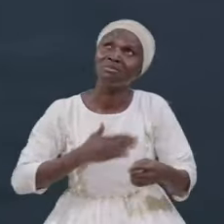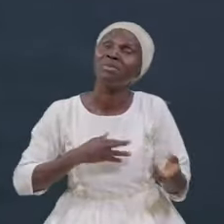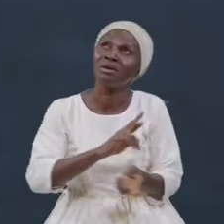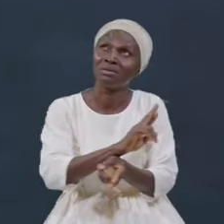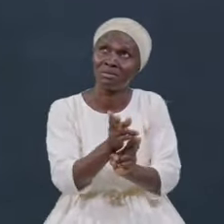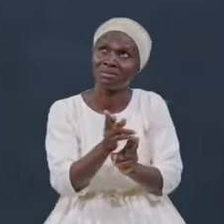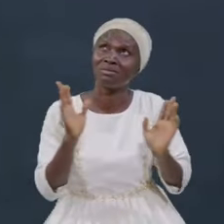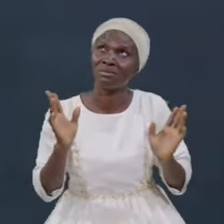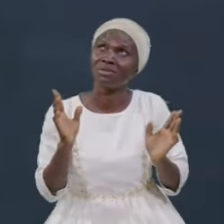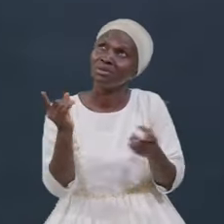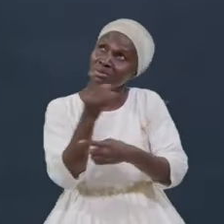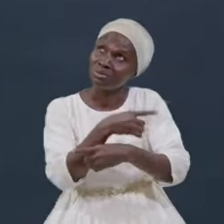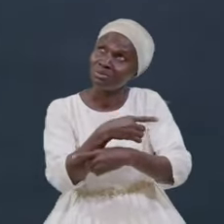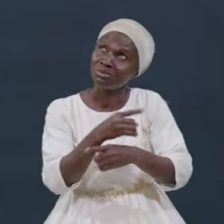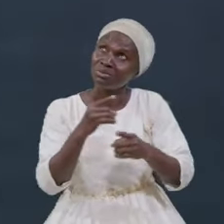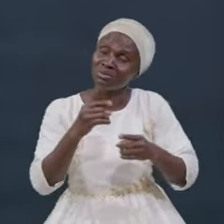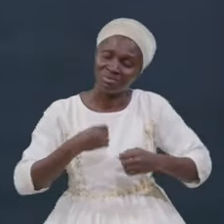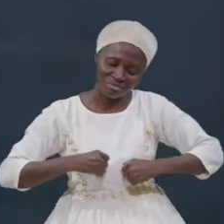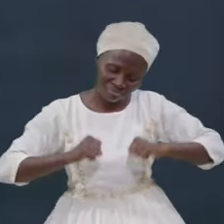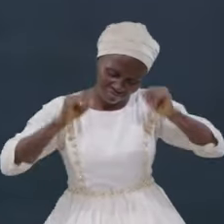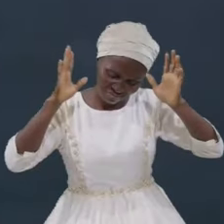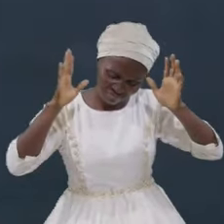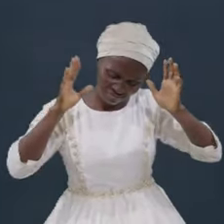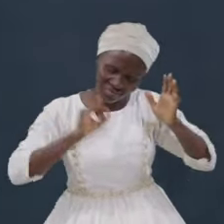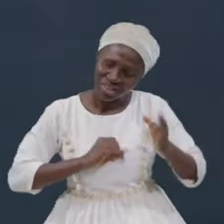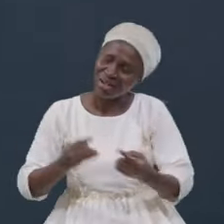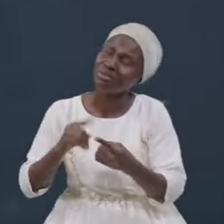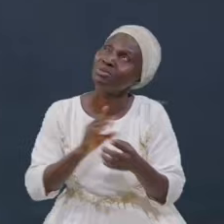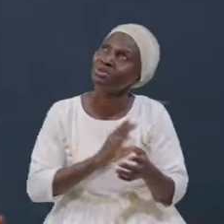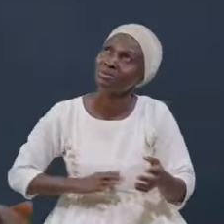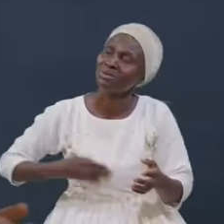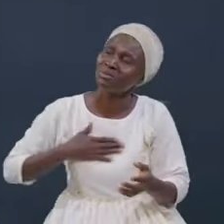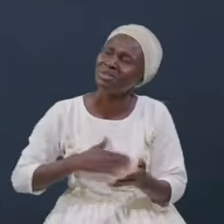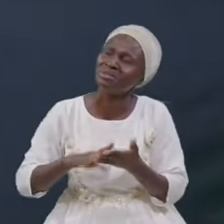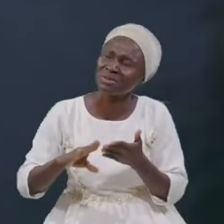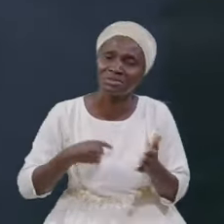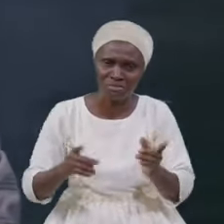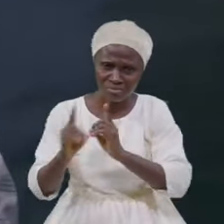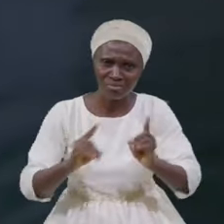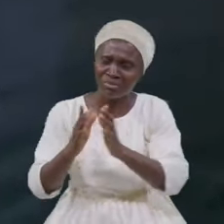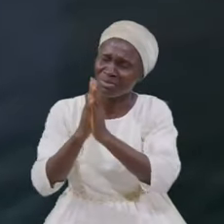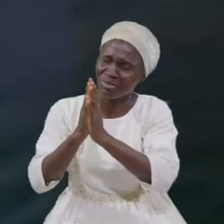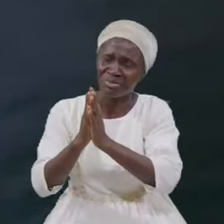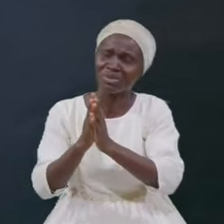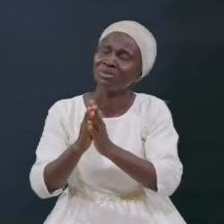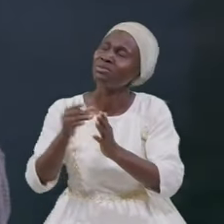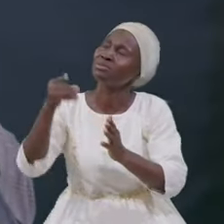je viens à Christ. Pardonne-moi, Seigneur. Change ma vie, Seigneur.